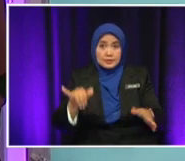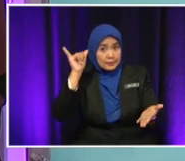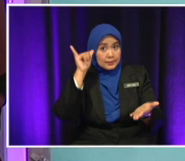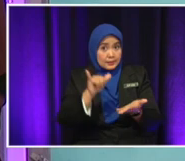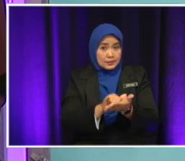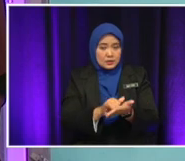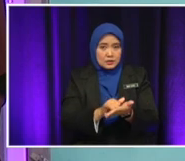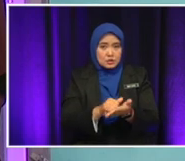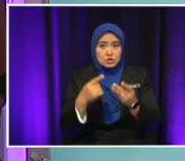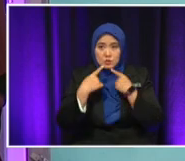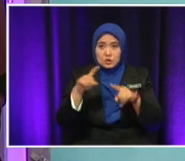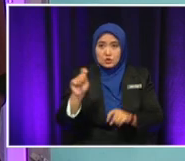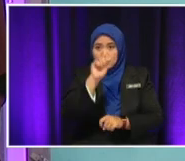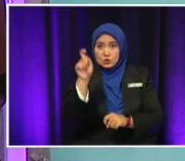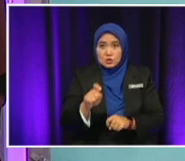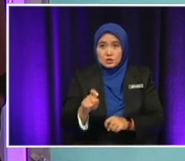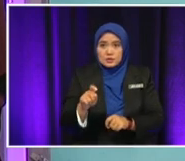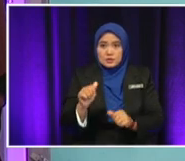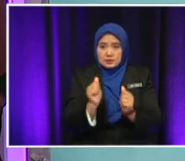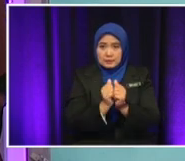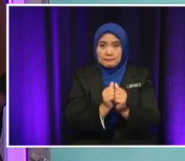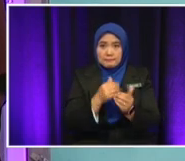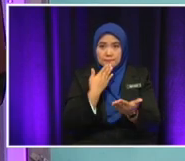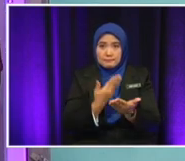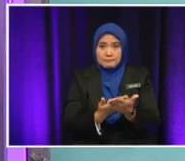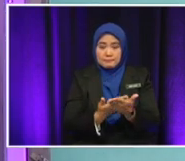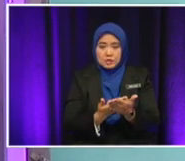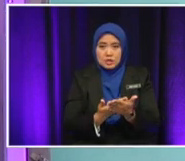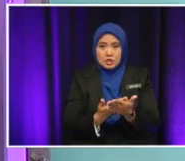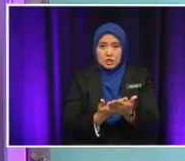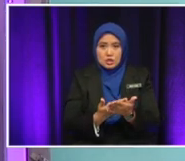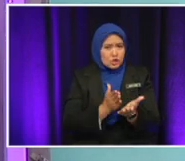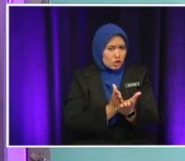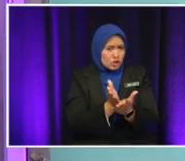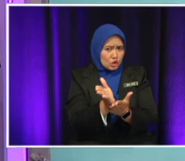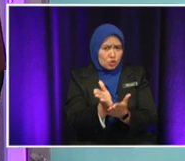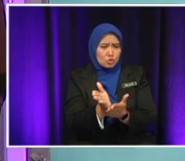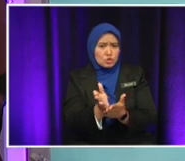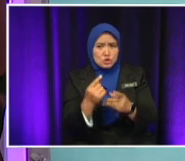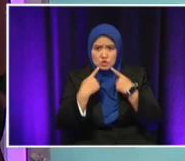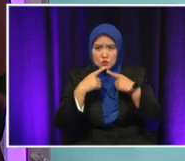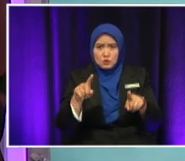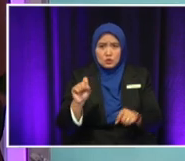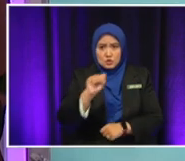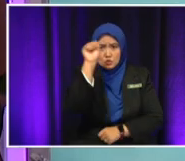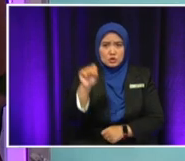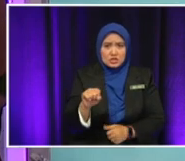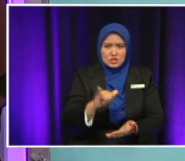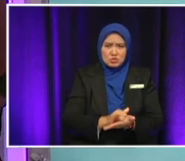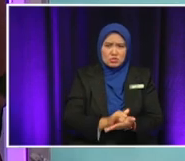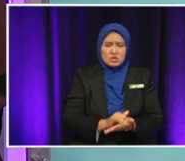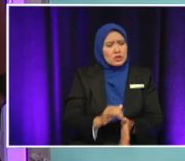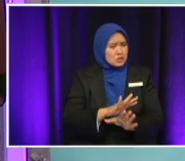itu kita pasti jawabannya adalah betul Oke jadi pilih untuk menjawab soal yang tersebut dulu jawab Soalnya yang